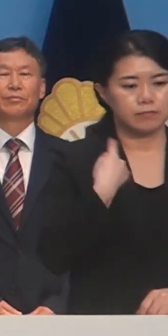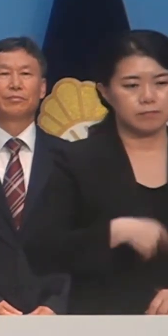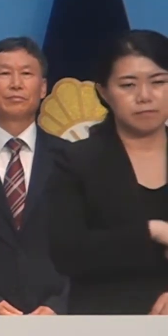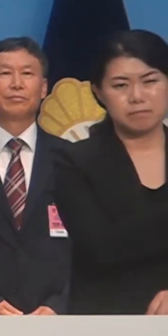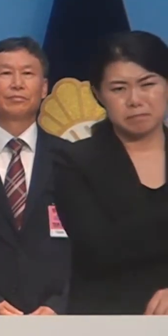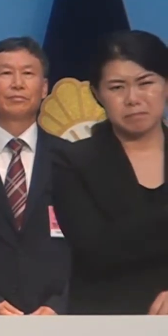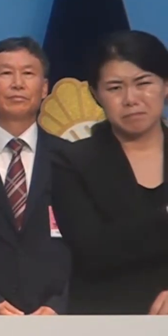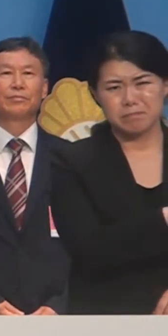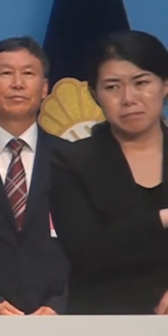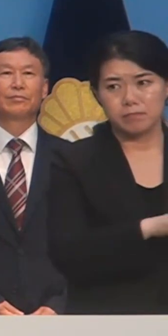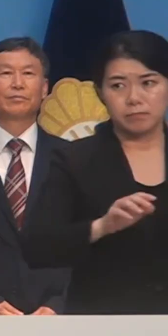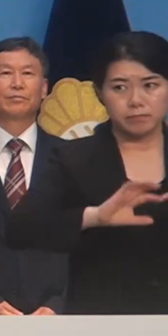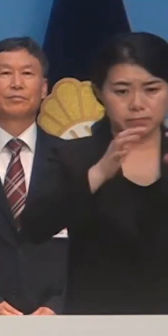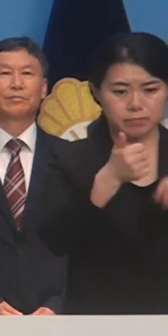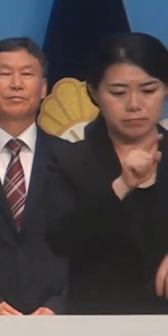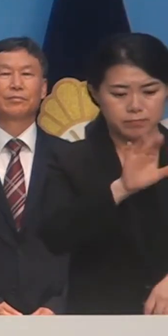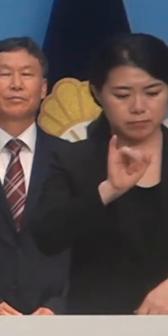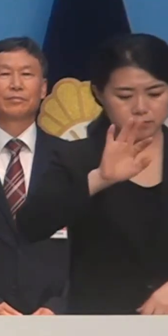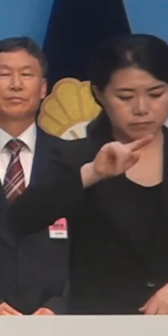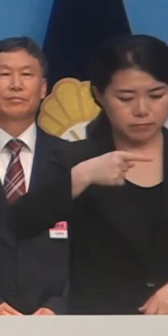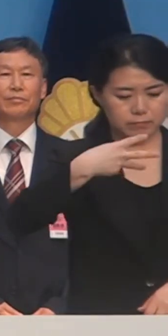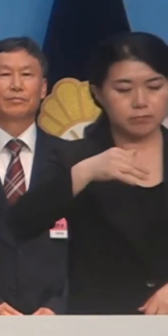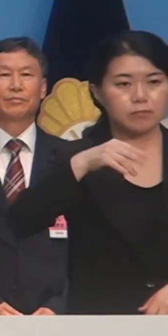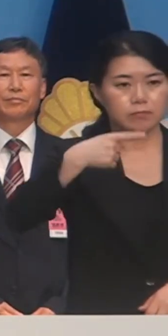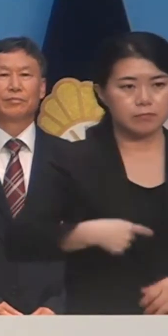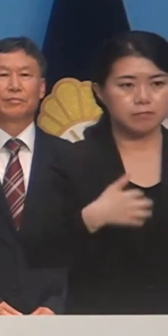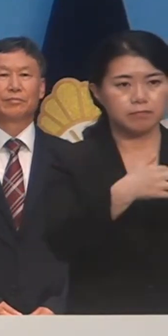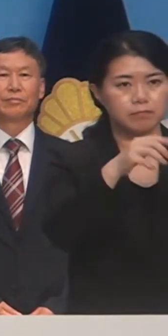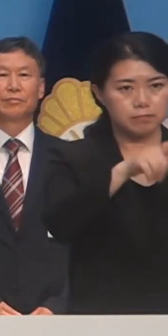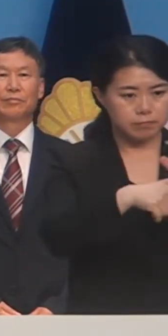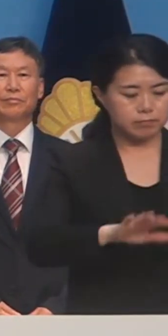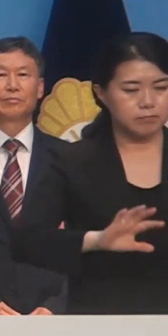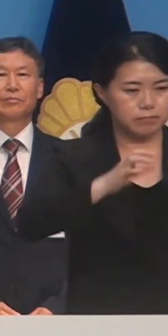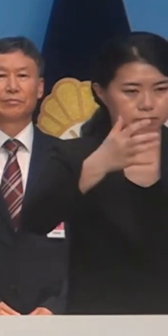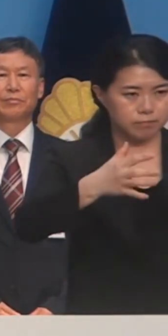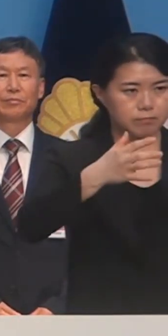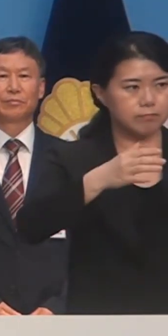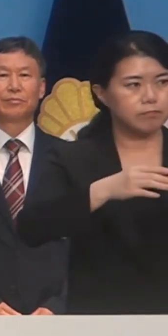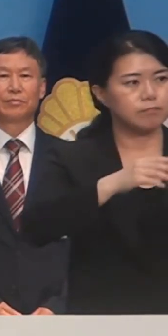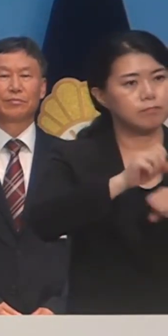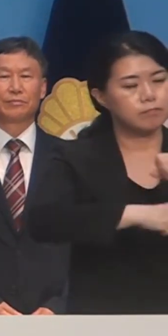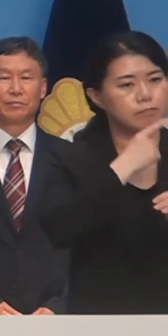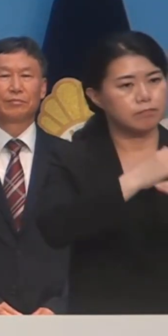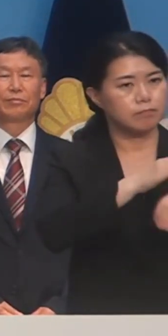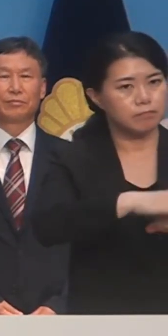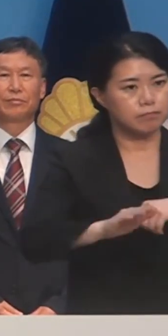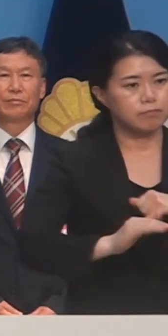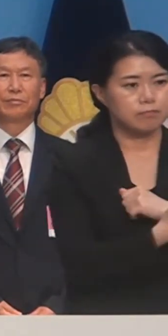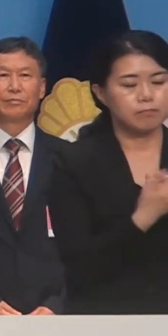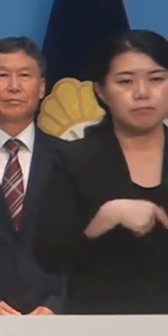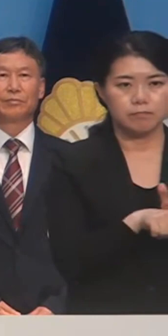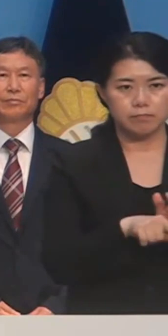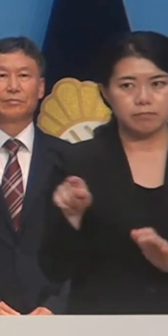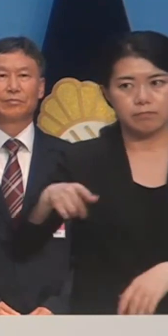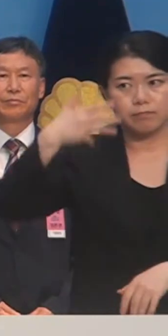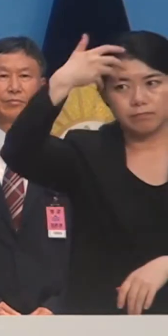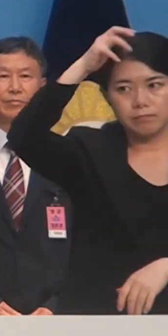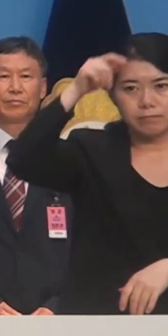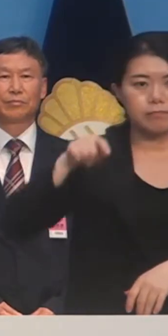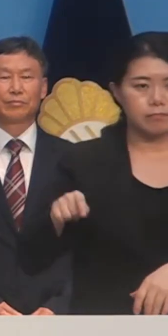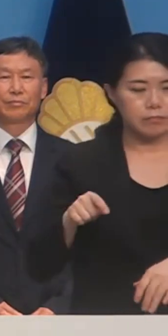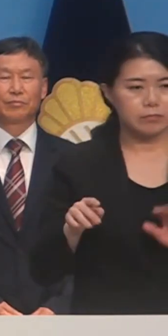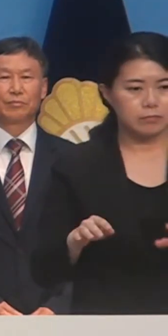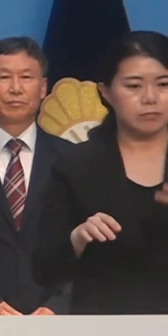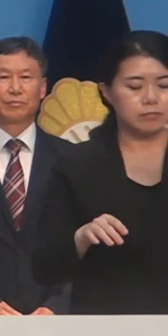공산당이 전개하는 글로벌 하이브리드 전쟁에서 글로벌 자유민주주의를 지키기 위해서 우리는 트럼프 대통령에게 세